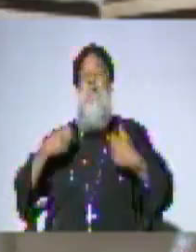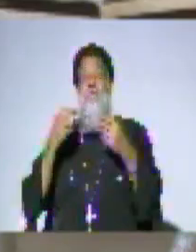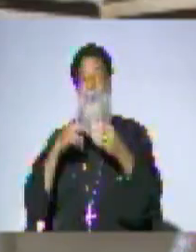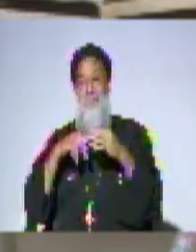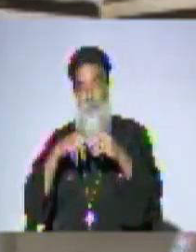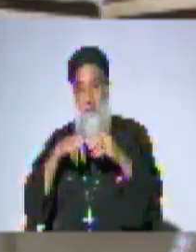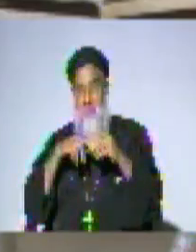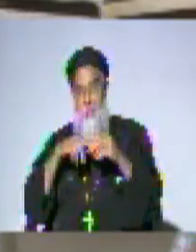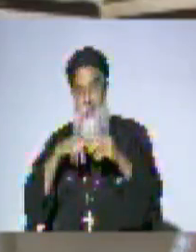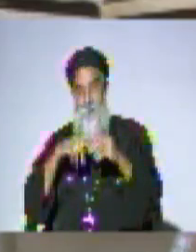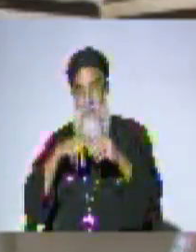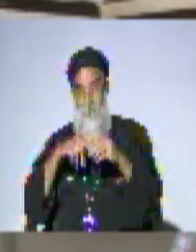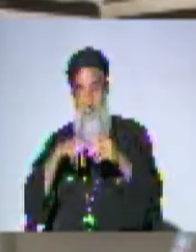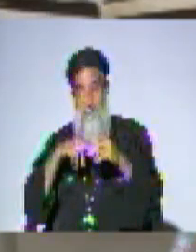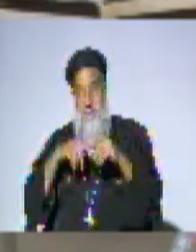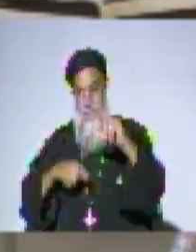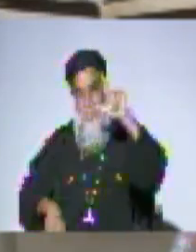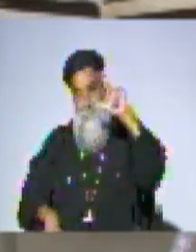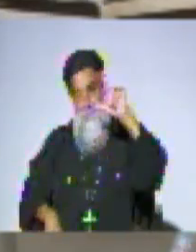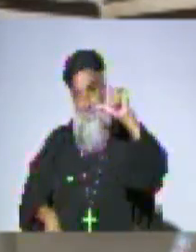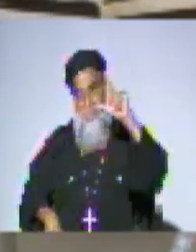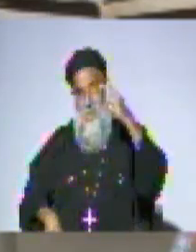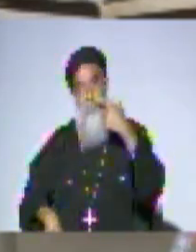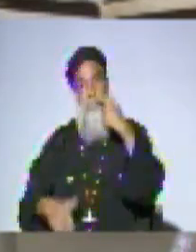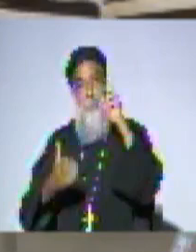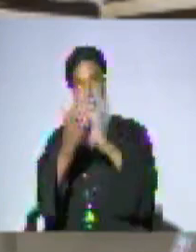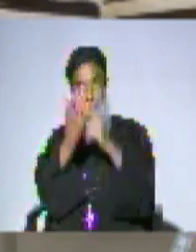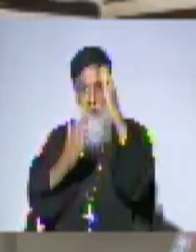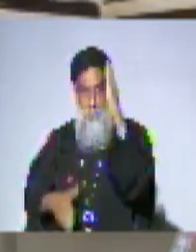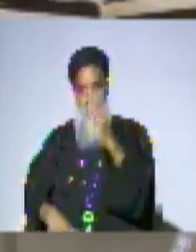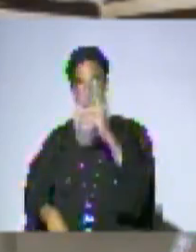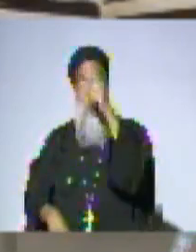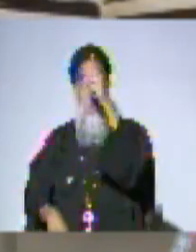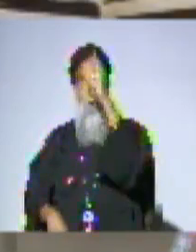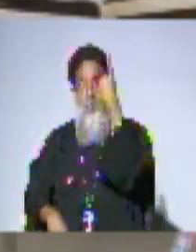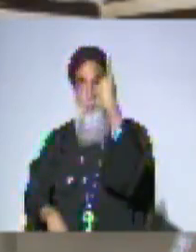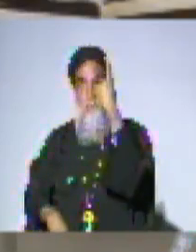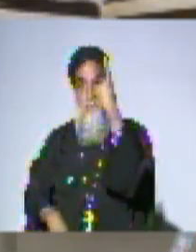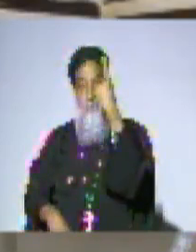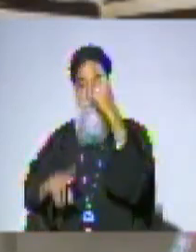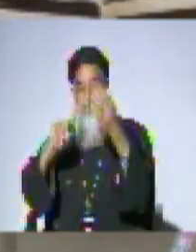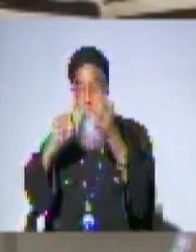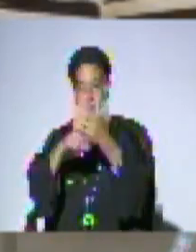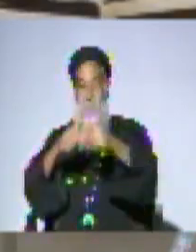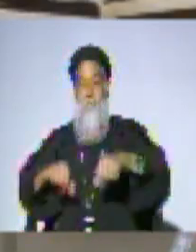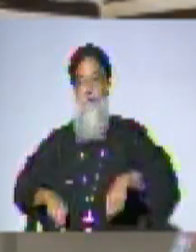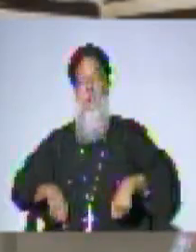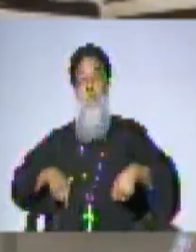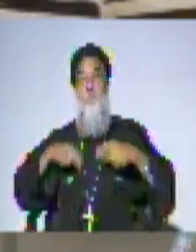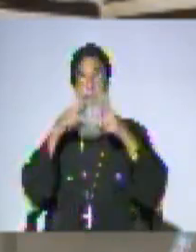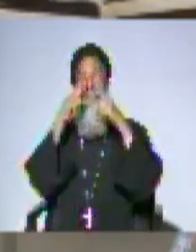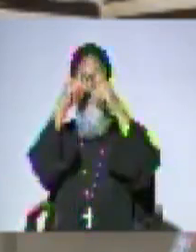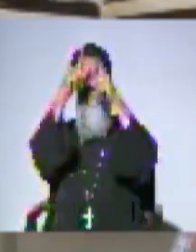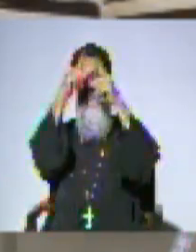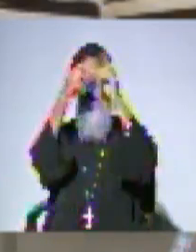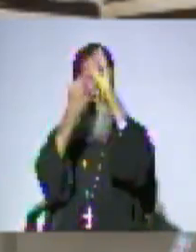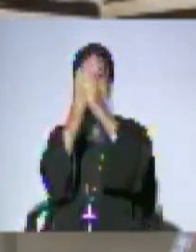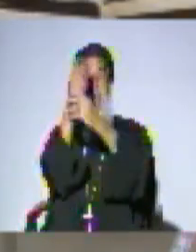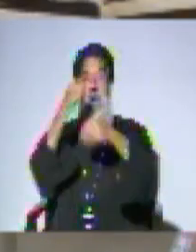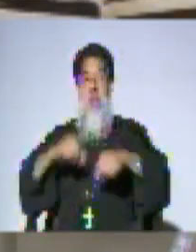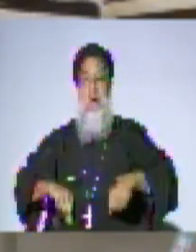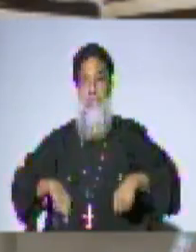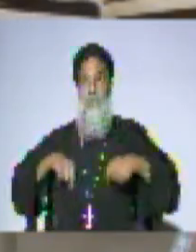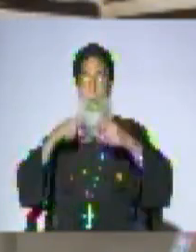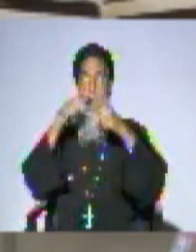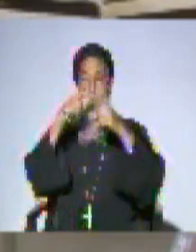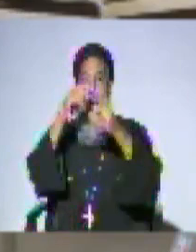كلمة رئيس بمعنى مصدر، فالله مصدر الحياة، فرئيس أو رأس